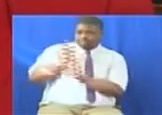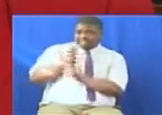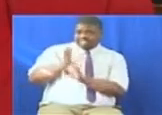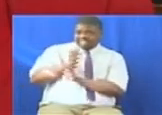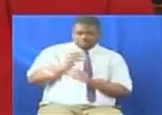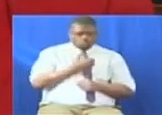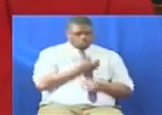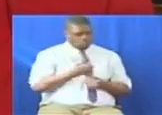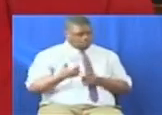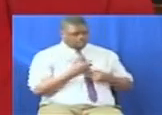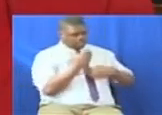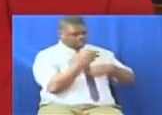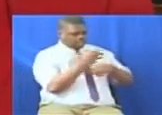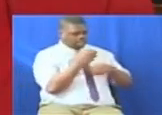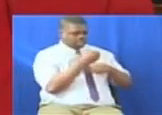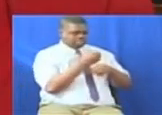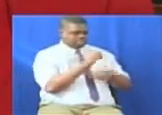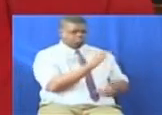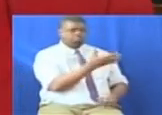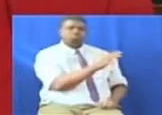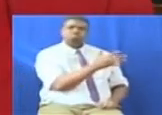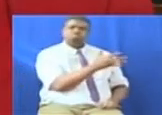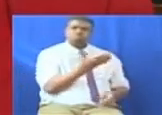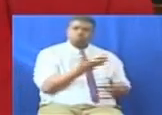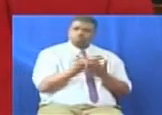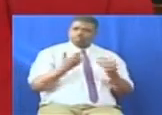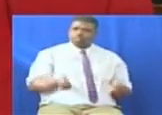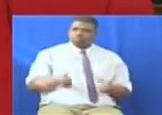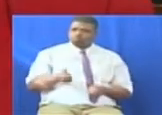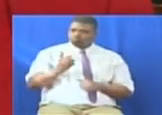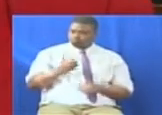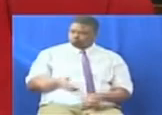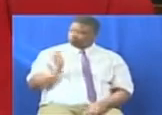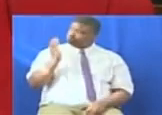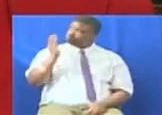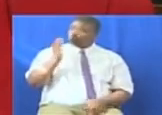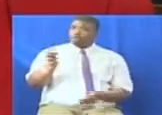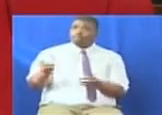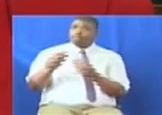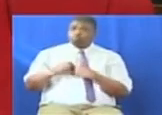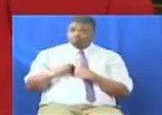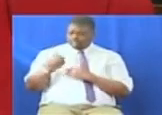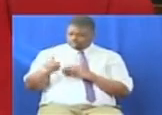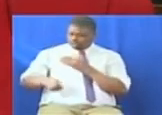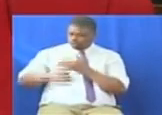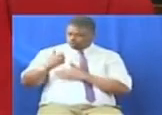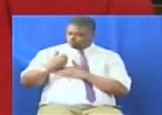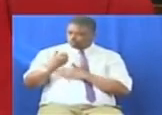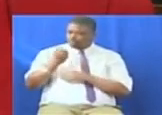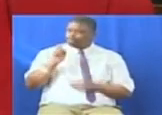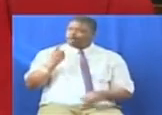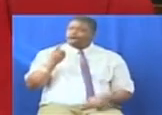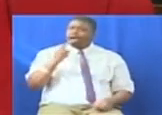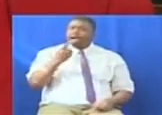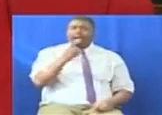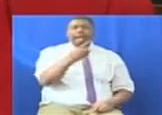kwa sababu Mungu alitujalia kiongozi anayeweza kuona mbali